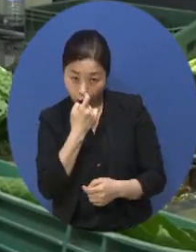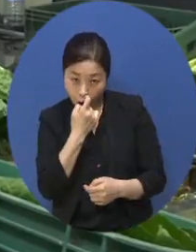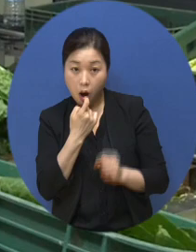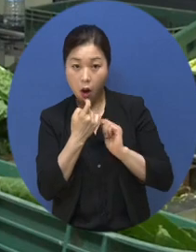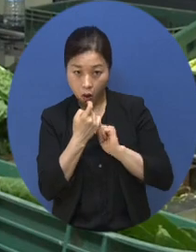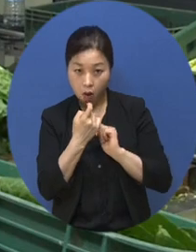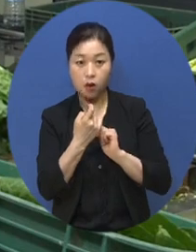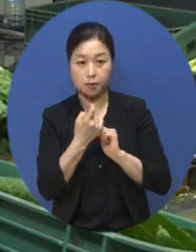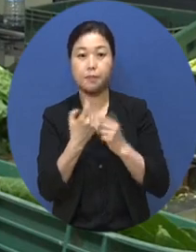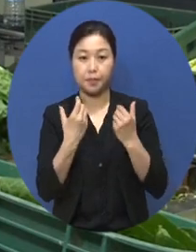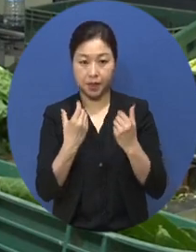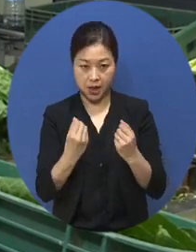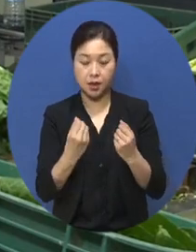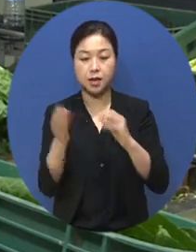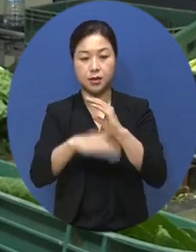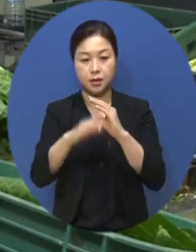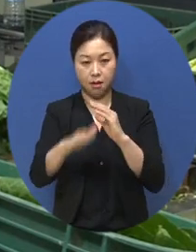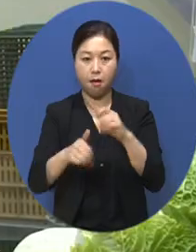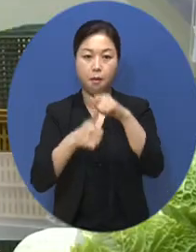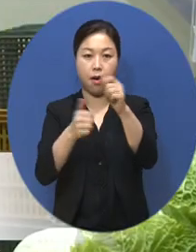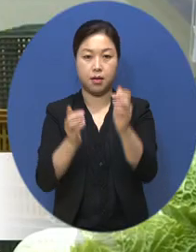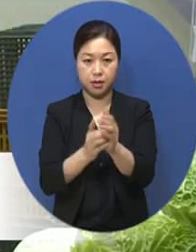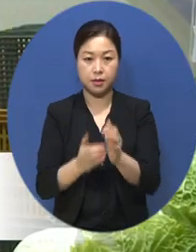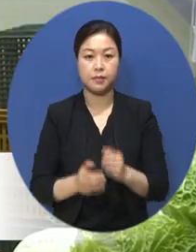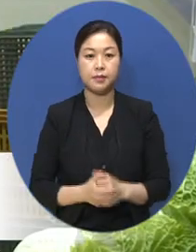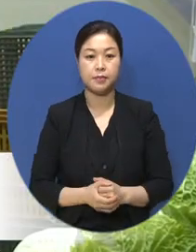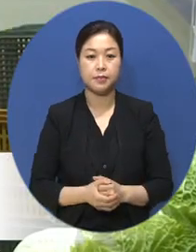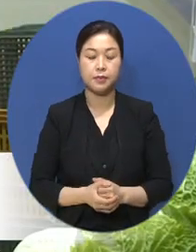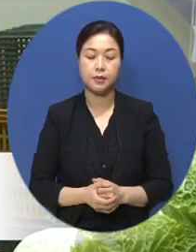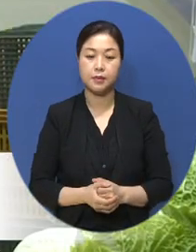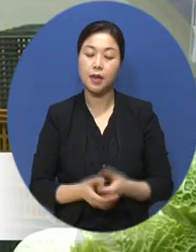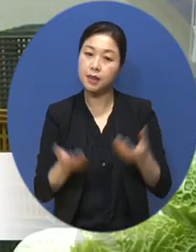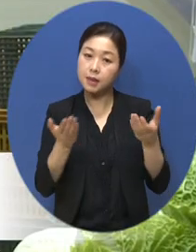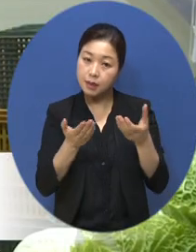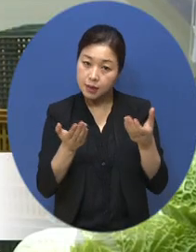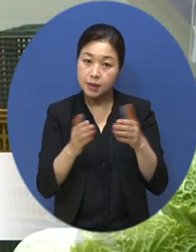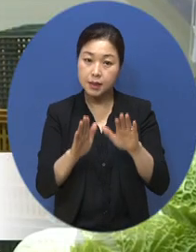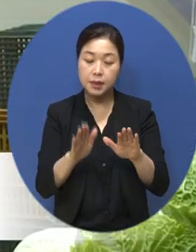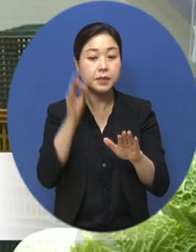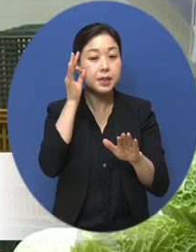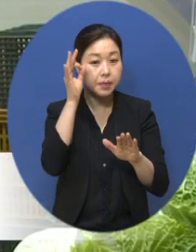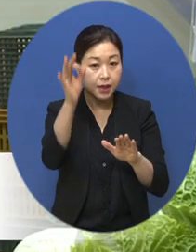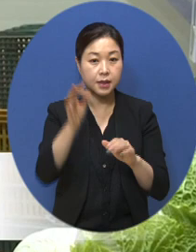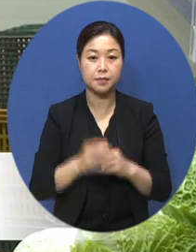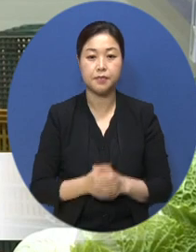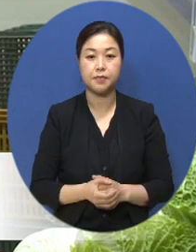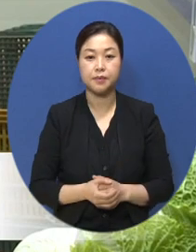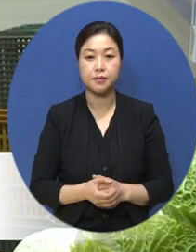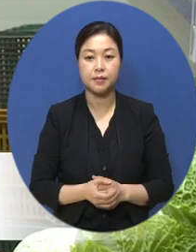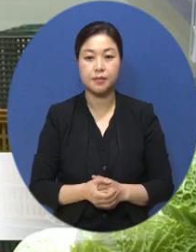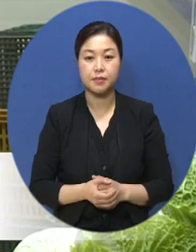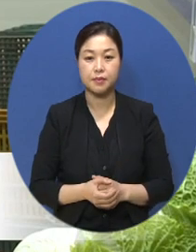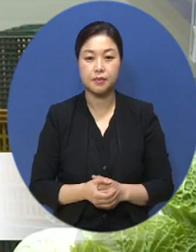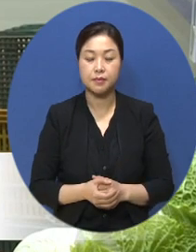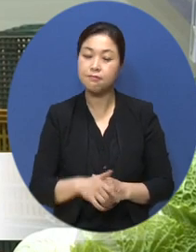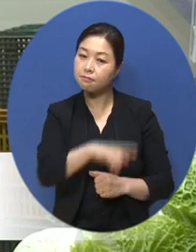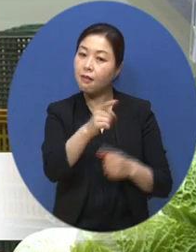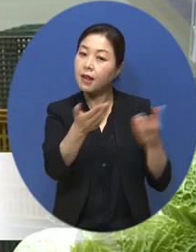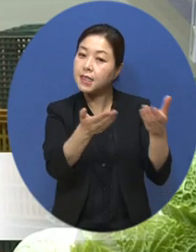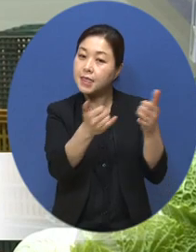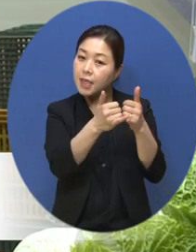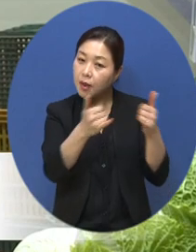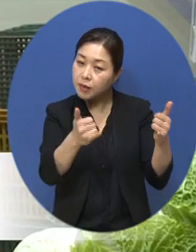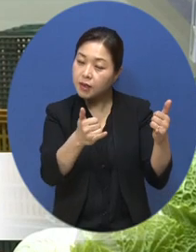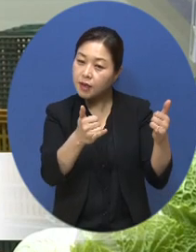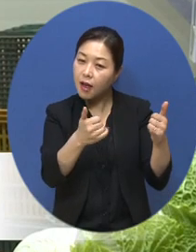최근 정식 직원으로 채용됐습니다. 일한 지는 한 1일 넘었고요. 그게 다 직원분들이 친절하게